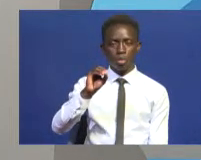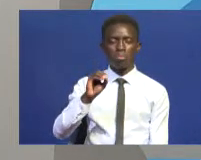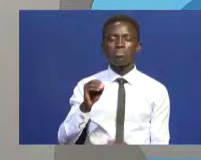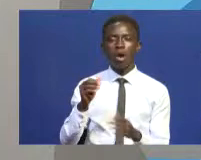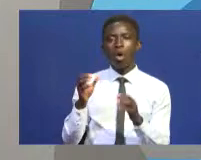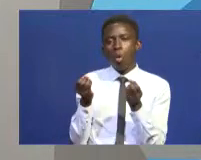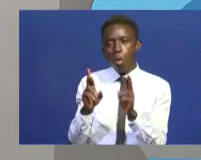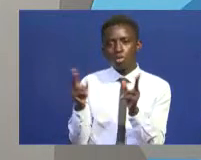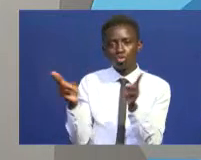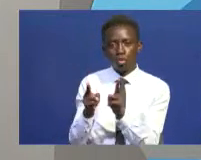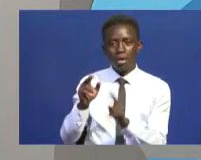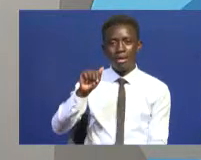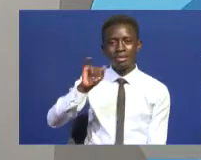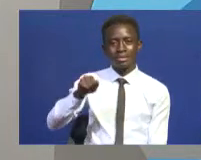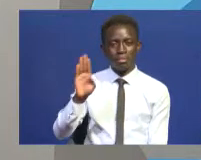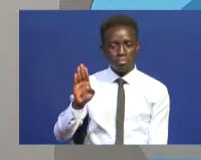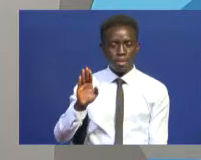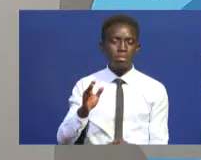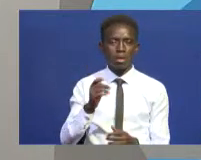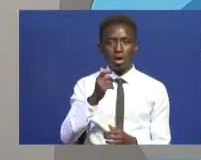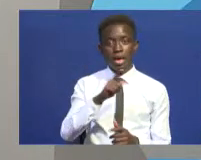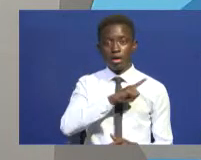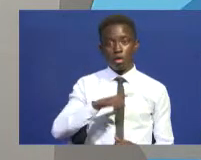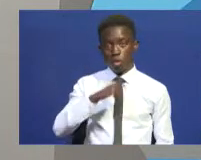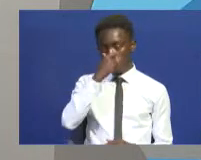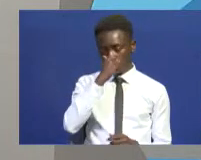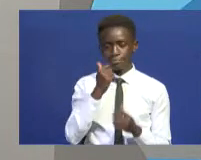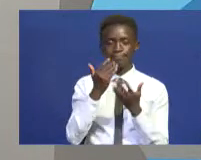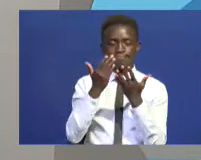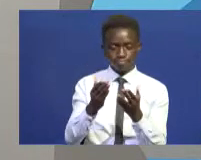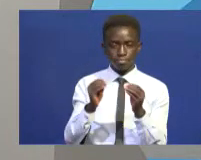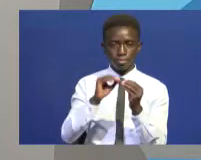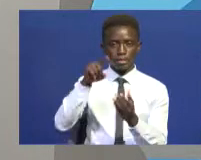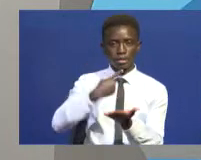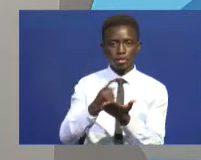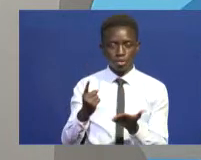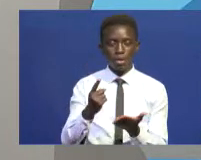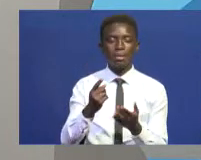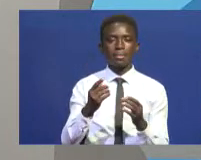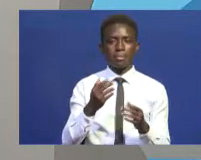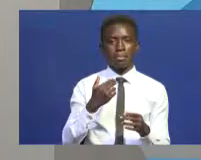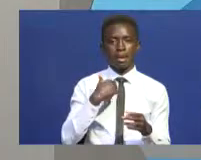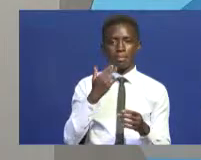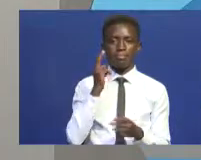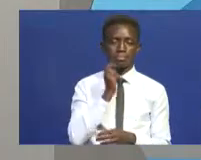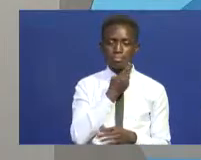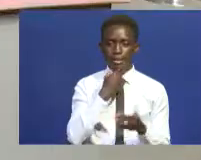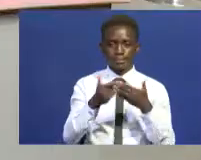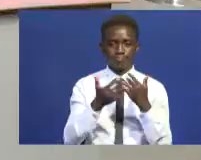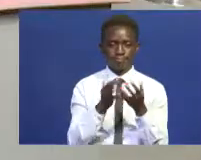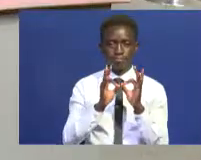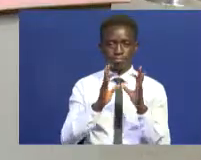akipenda tukutane wiki ijayo. Mwenzangu alinisaidia kwa lugha ishara ni Brian Muraru. Assalamu alaikum.